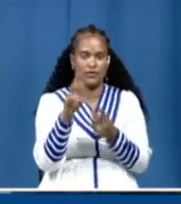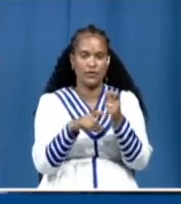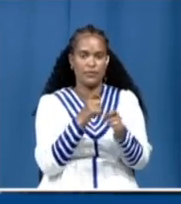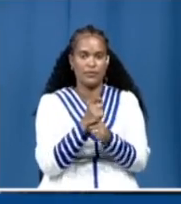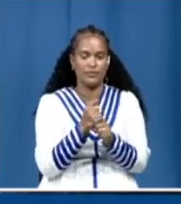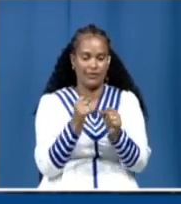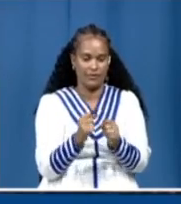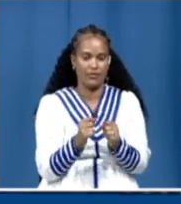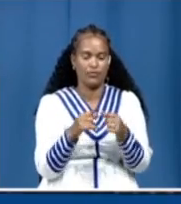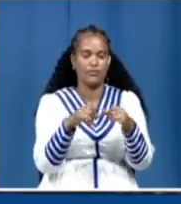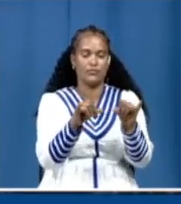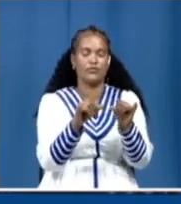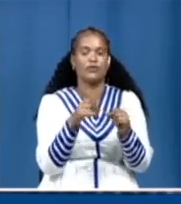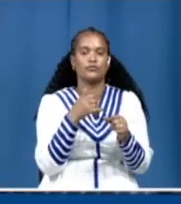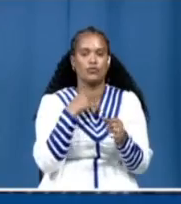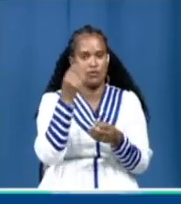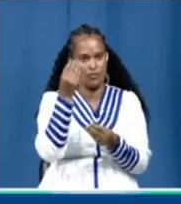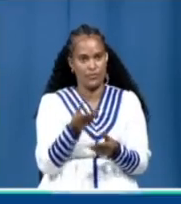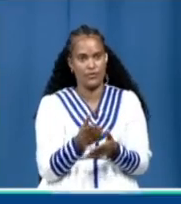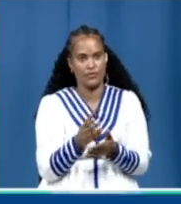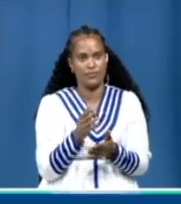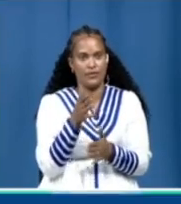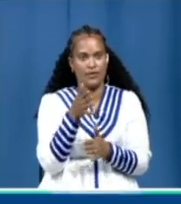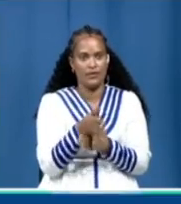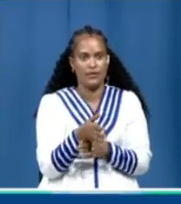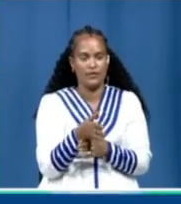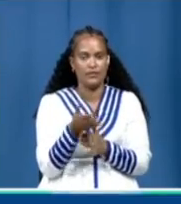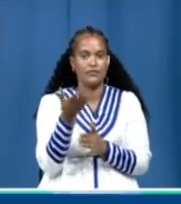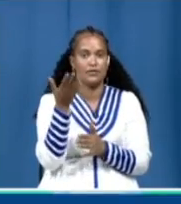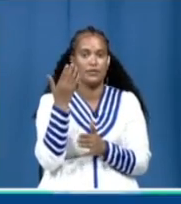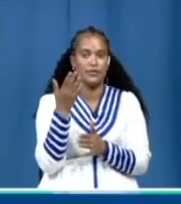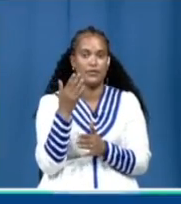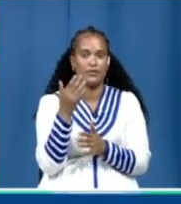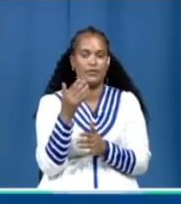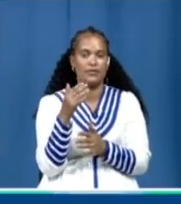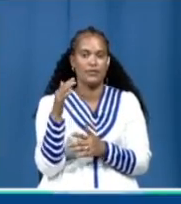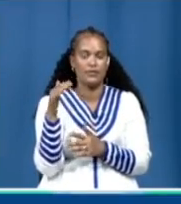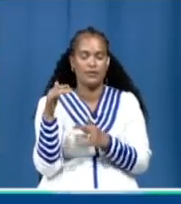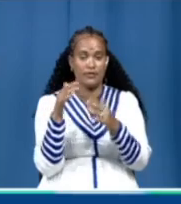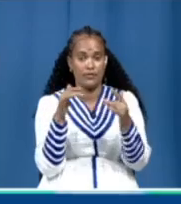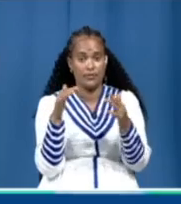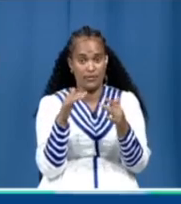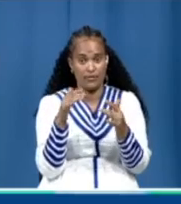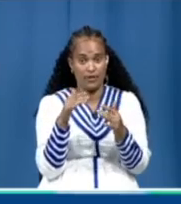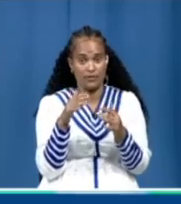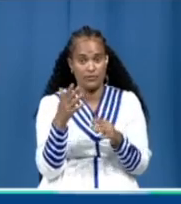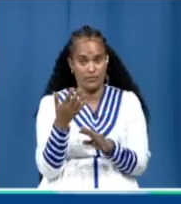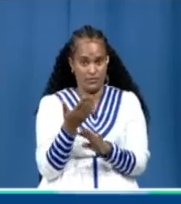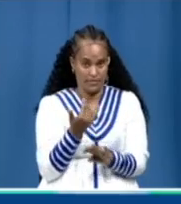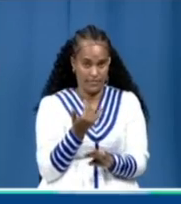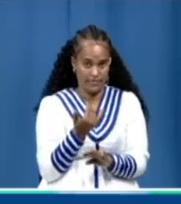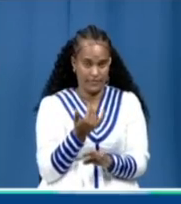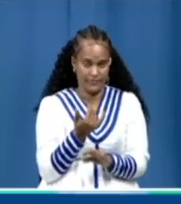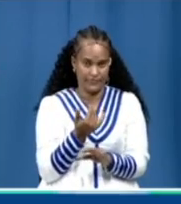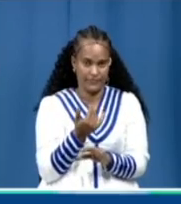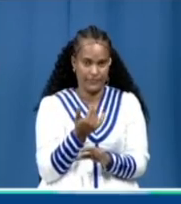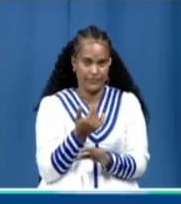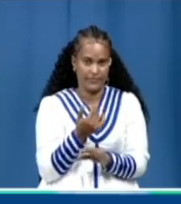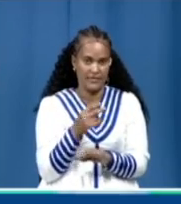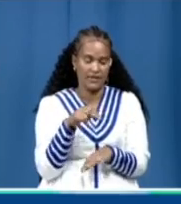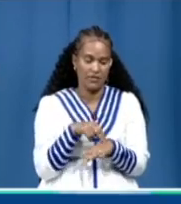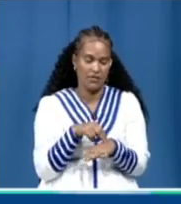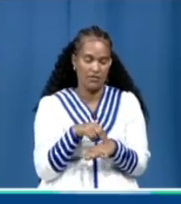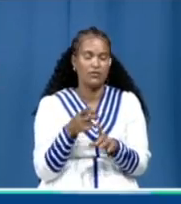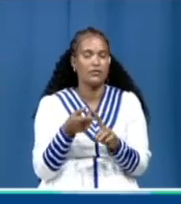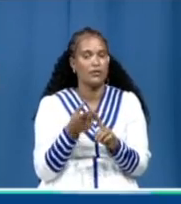ዓ.ም ተጠናኺሩ ይቕፅል ከም ዘሎን ሓቢሮም። ድሕሪ እቲ ዝነበረ ኣብ ዓድና ዝነበረ ከቢድ ጀኖሳይድ ዝኾነ ኩናት ትካልና